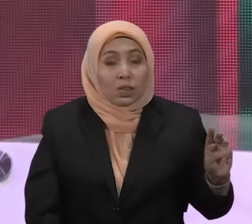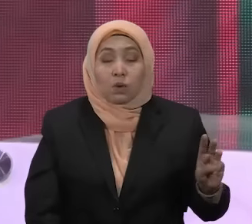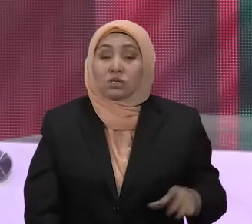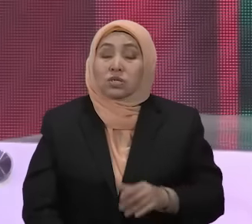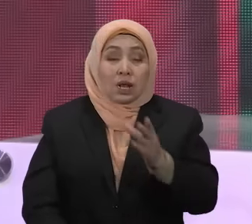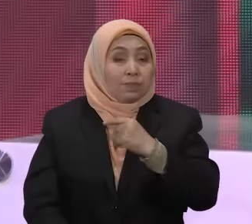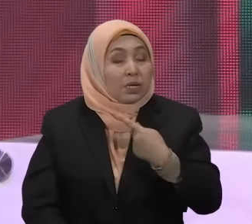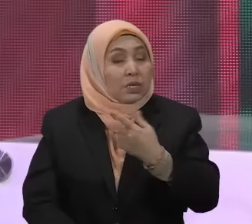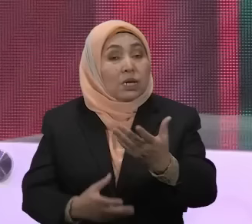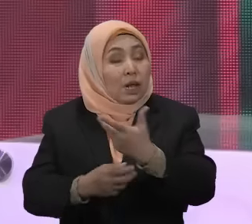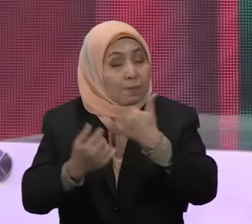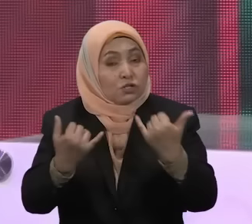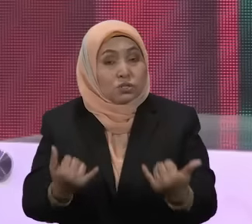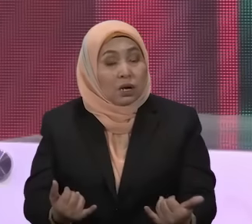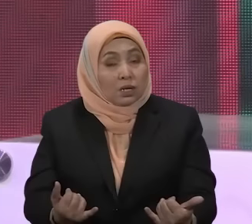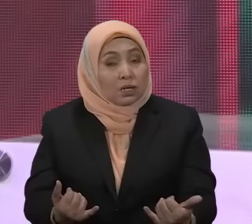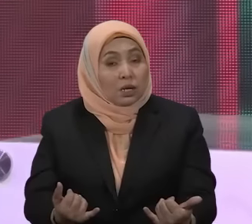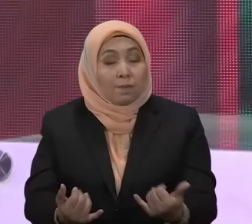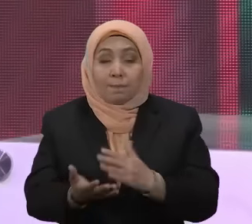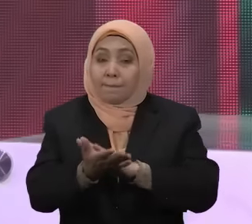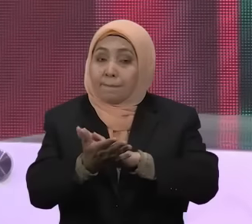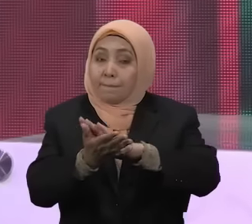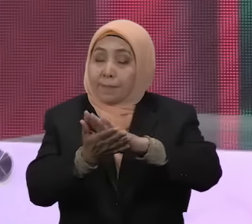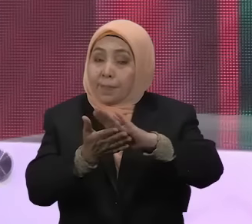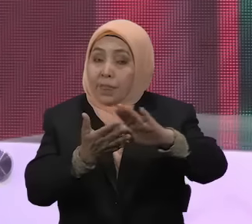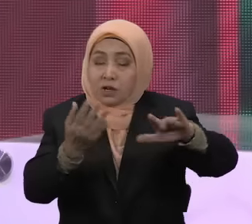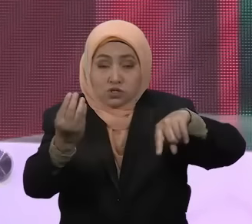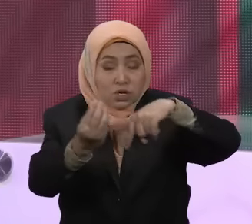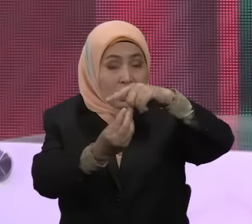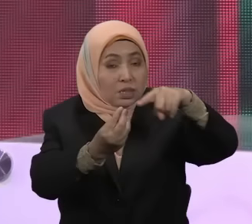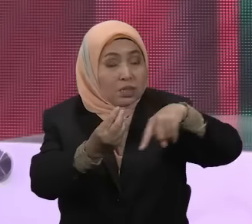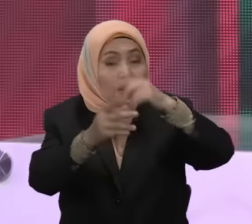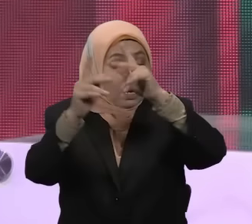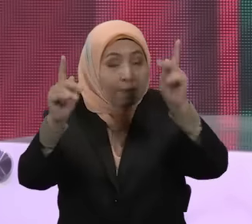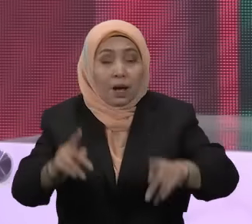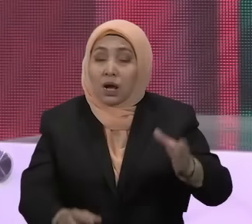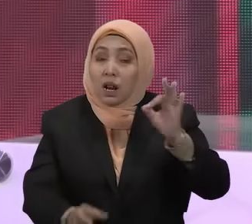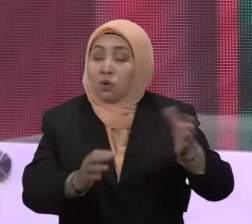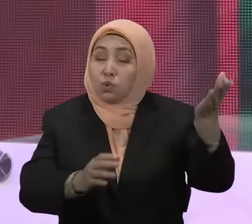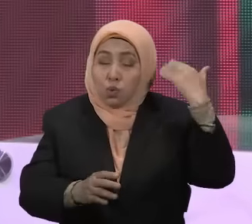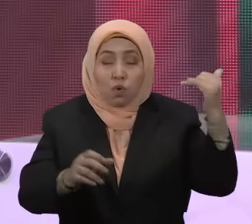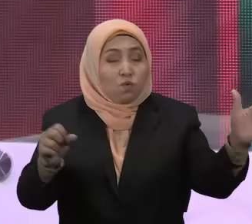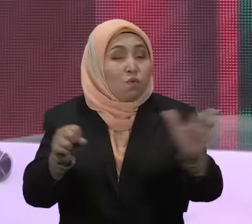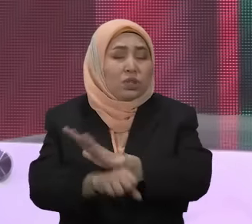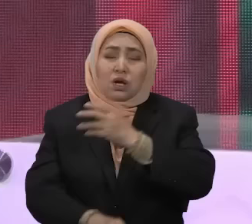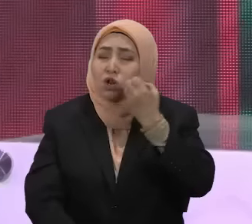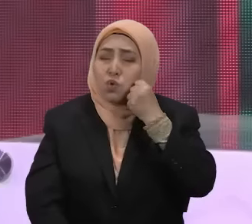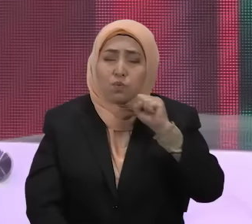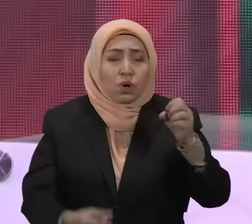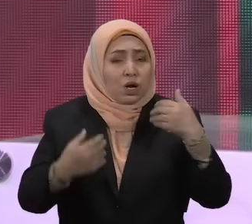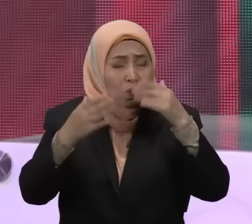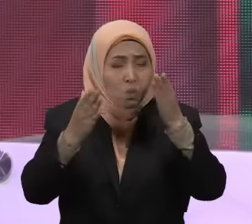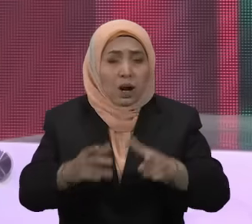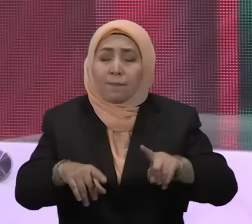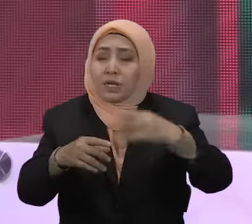dan kita dapat sekarang ini bersih ya di sekitar Kaabah itu. Kalau dahulu Kaabah itu dipenuhi dengan kufur, dengan